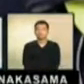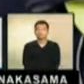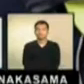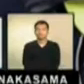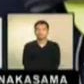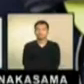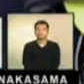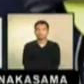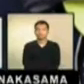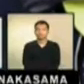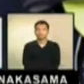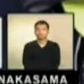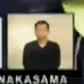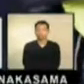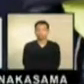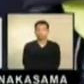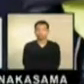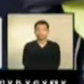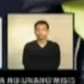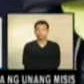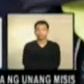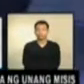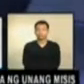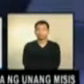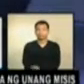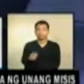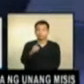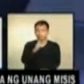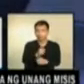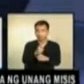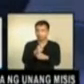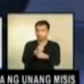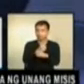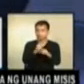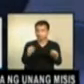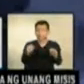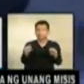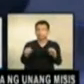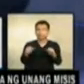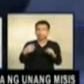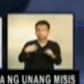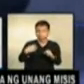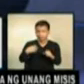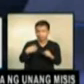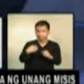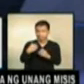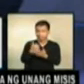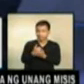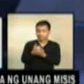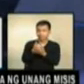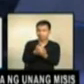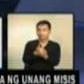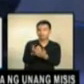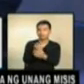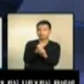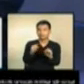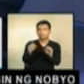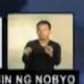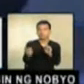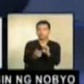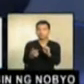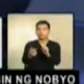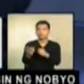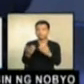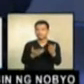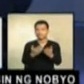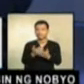mga detirit na rin eh. Opo, opo. Kaya nga po, andito yung ating pulis. Siniguro namin na makausap yung ating kapulisan para nga po doon sa safety po ng dalawang bata. Kasama